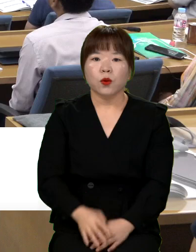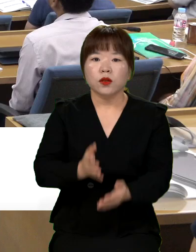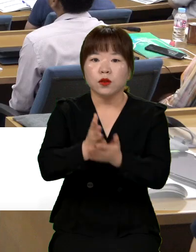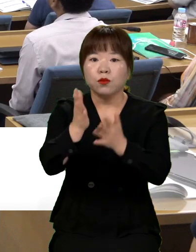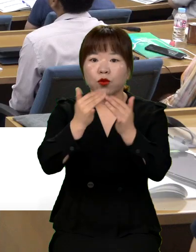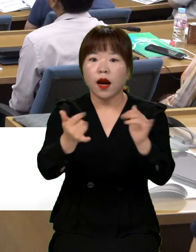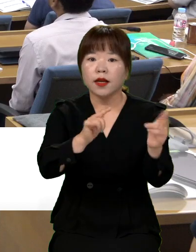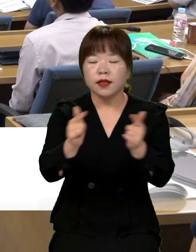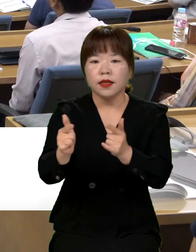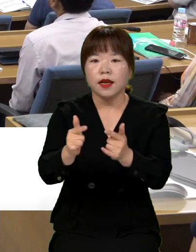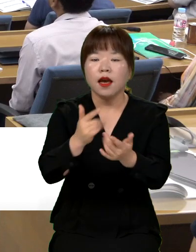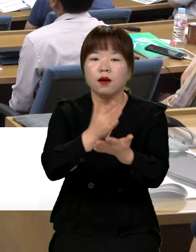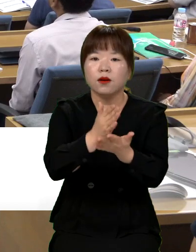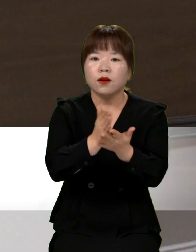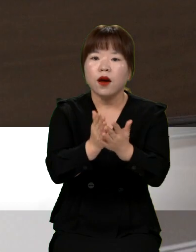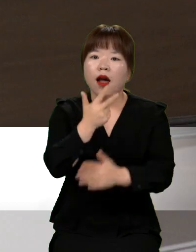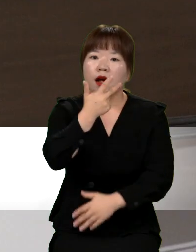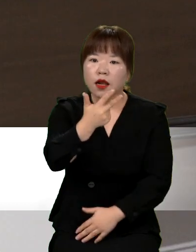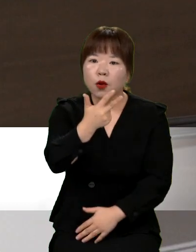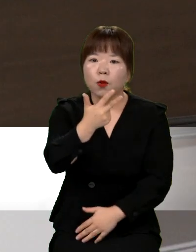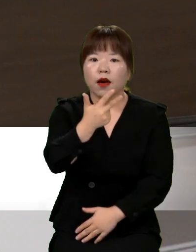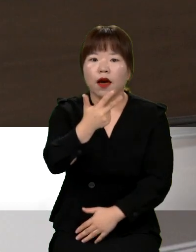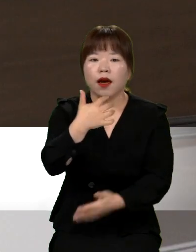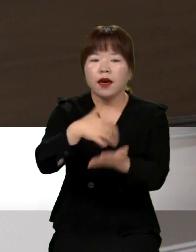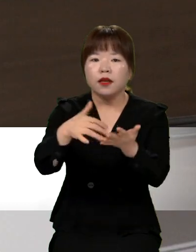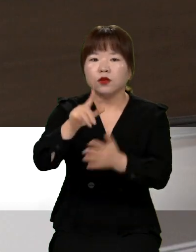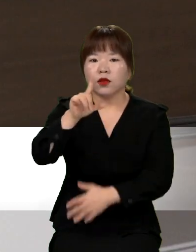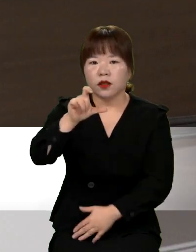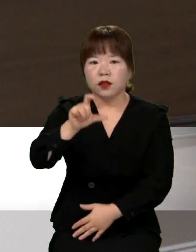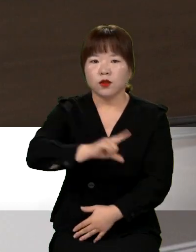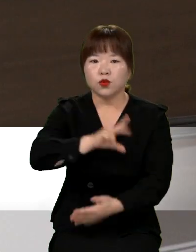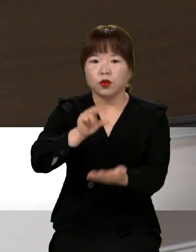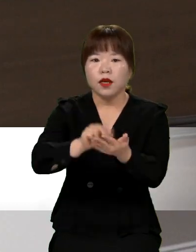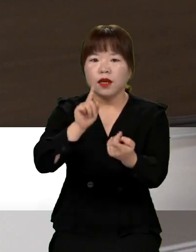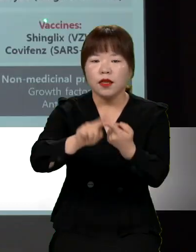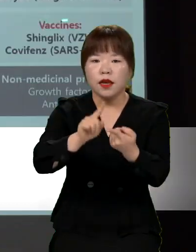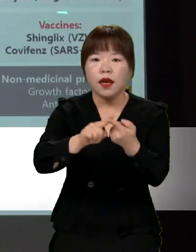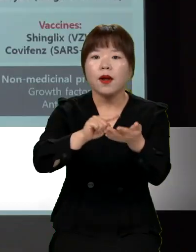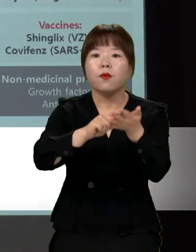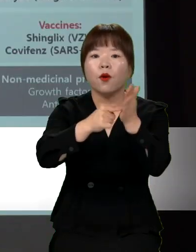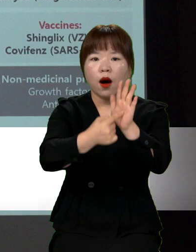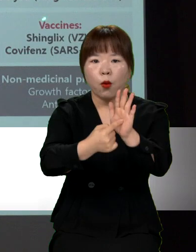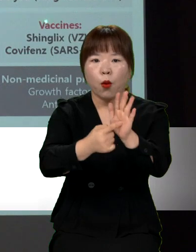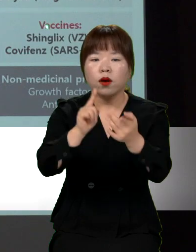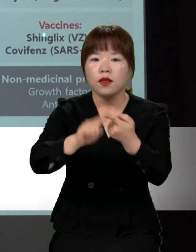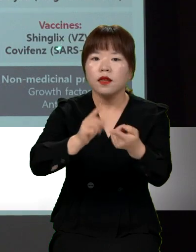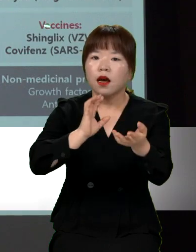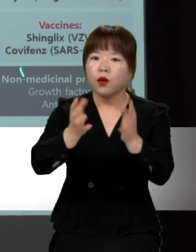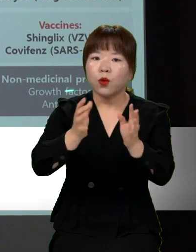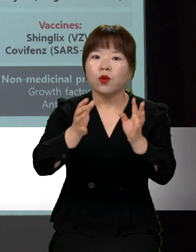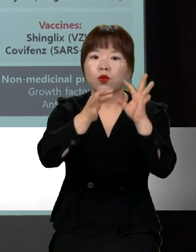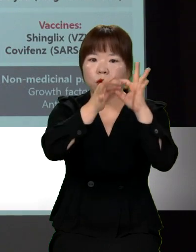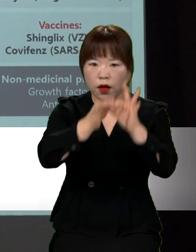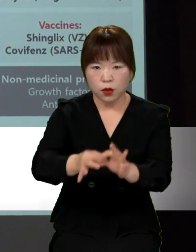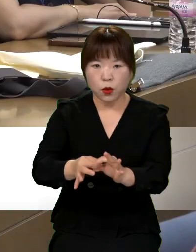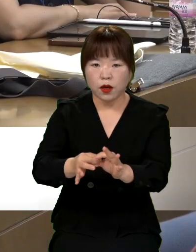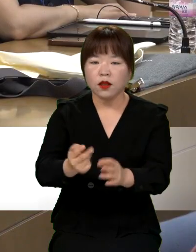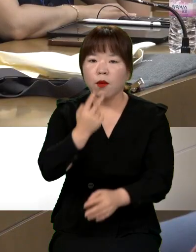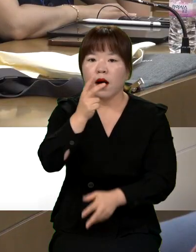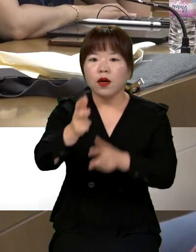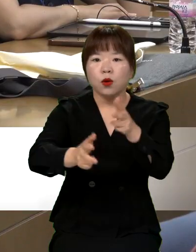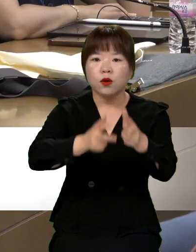국내외 저명인사들이 총 7개 분야 15가지 주제에 대해 발표를 했고 이에 대한 토론도 이루어져